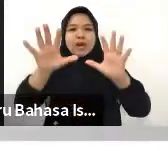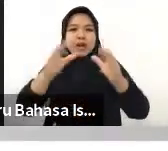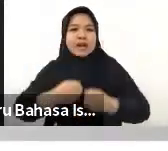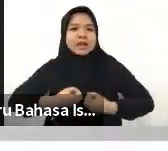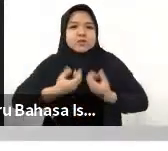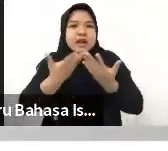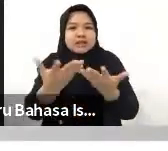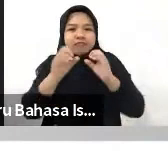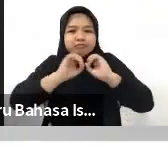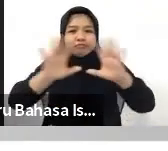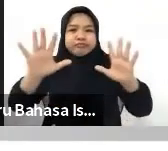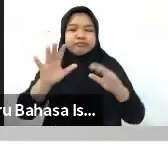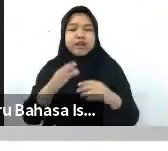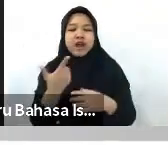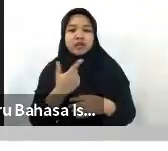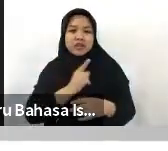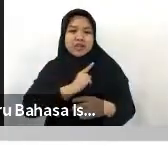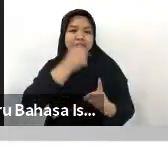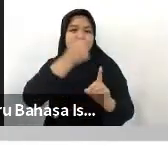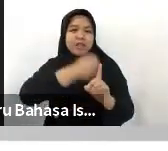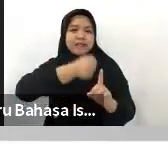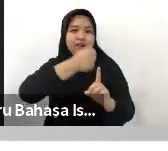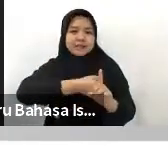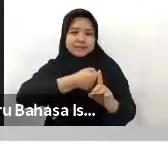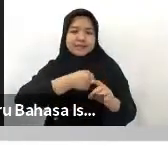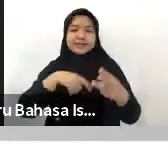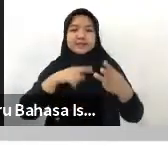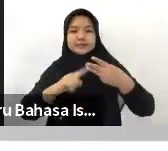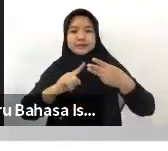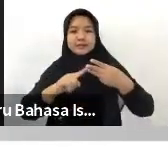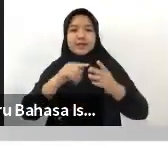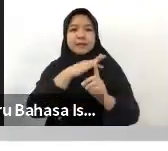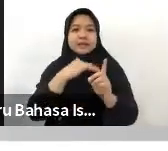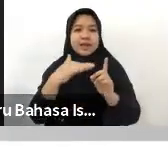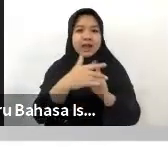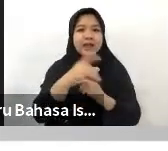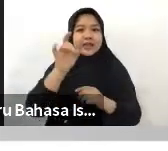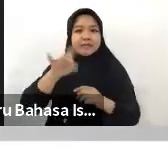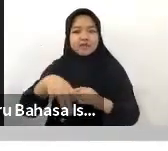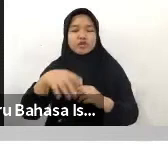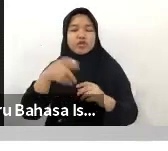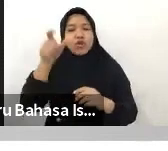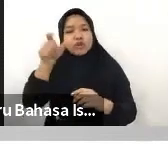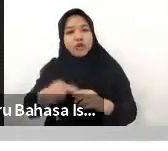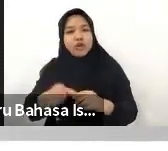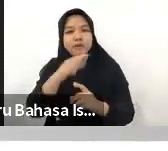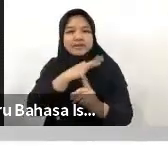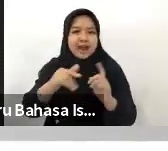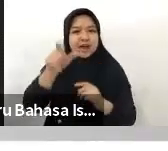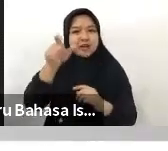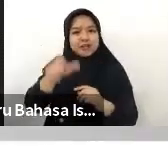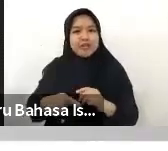aspirasi mereka atau self-advocacy. Kemudian masyarakat. termasuk tokoh masyarakat, tokoh agama, kader,